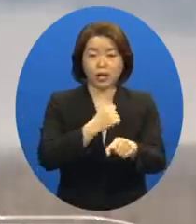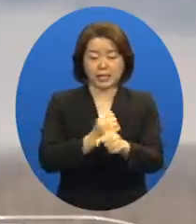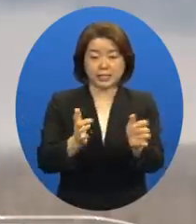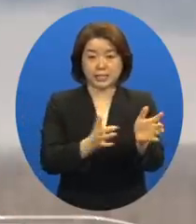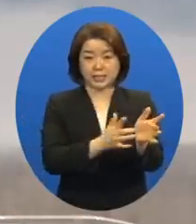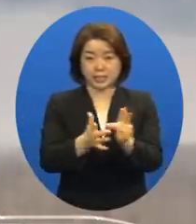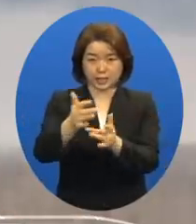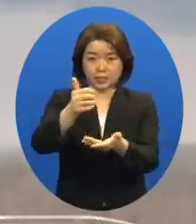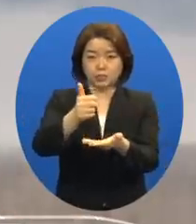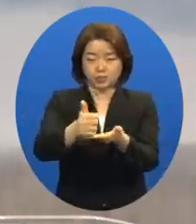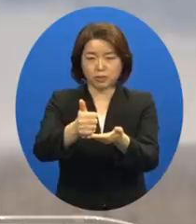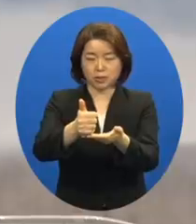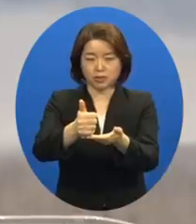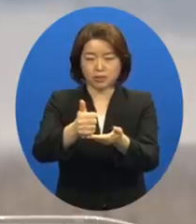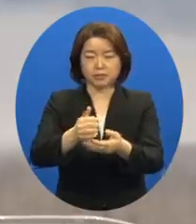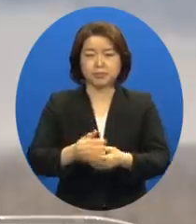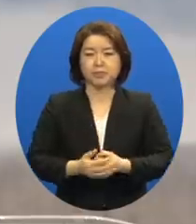예수님께서